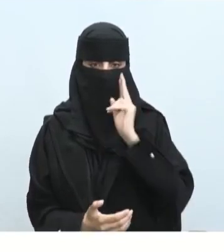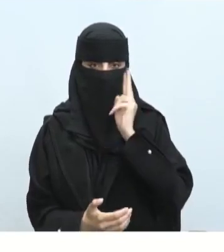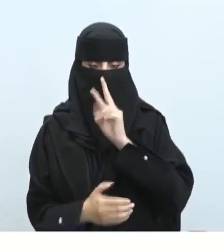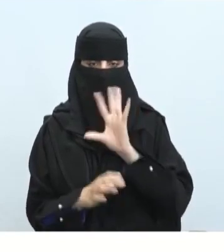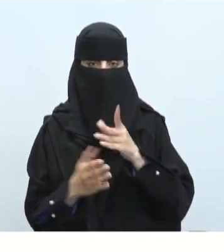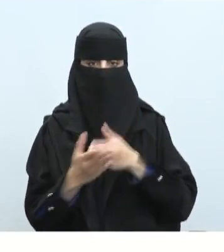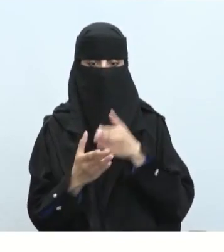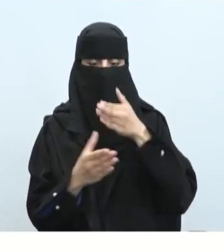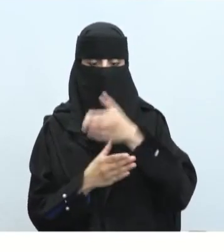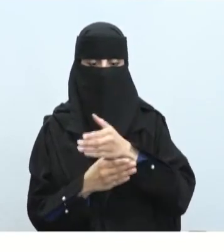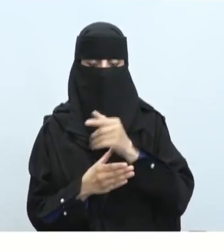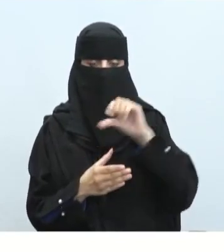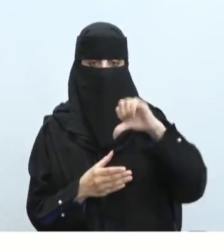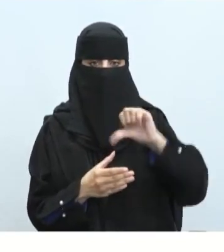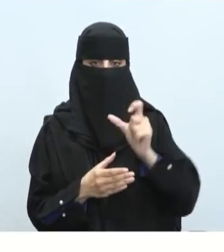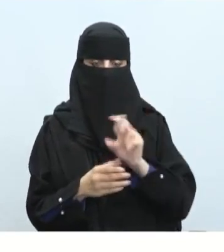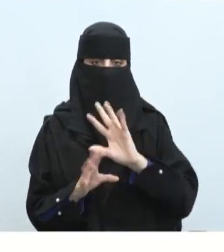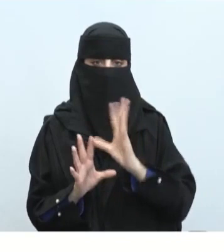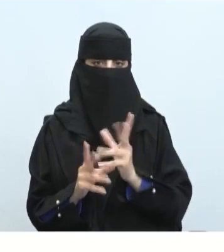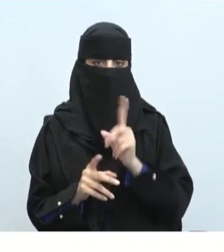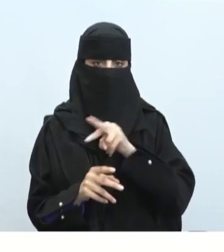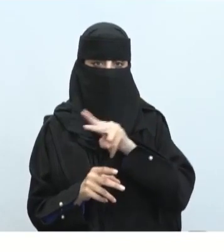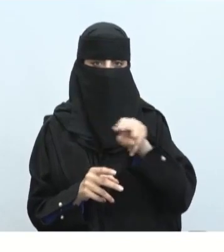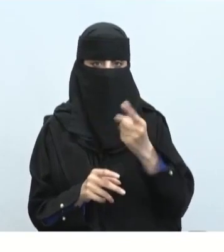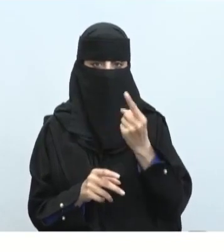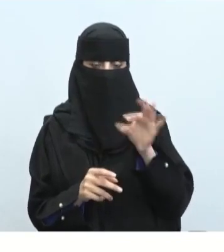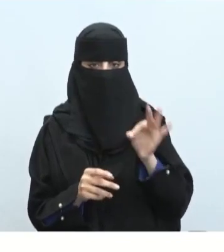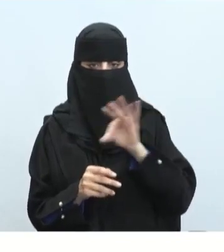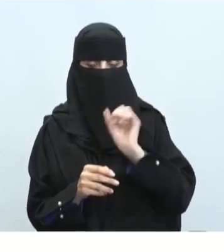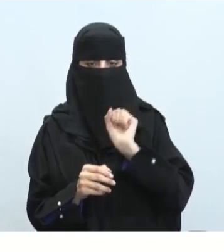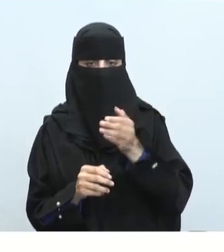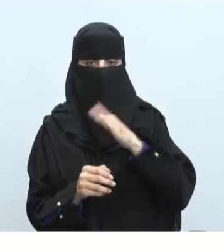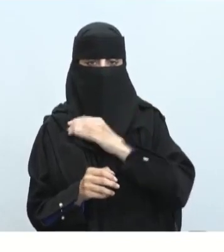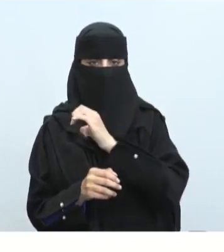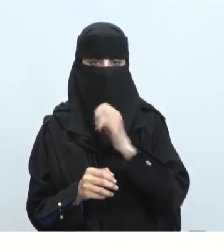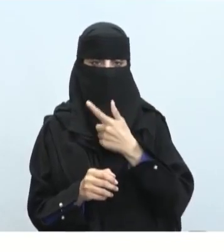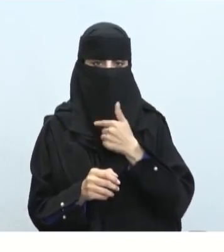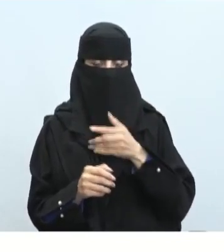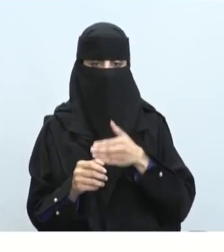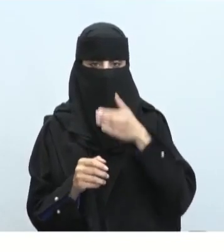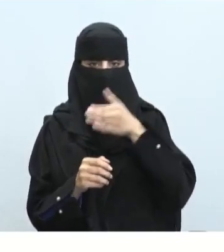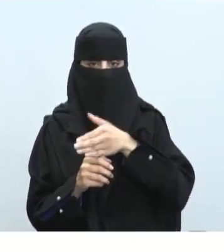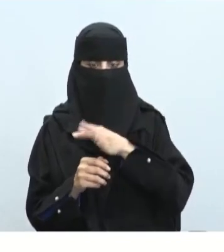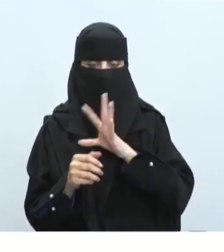عند دخول ان او احدى اخواتها على الجمله الاسميه فانها